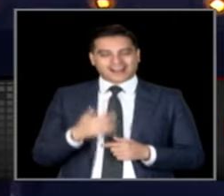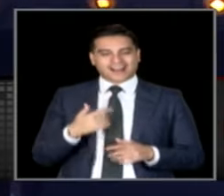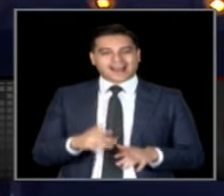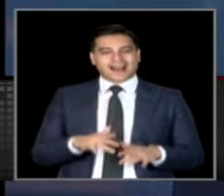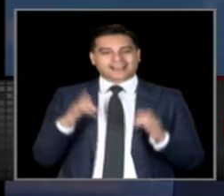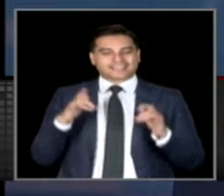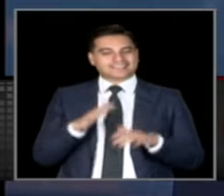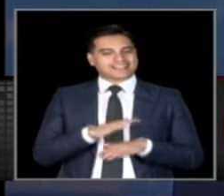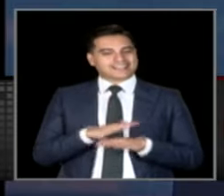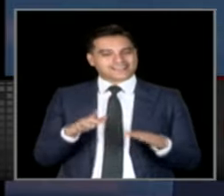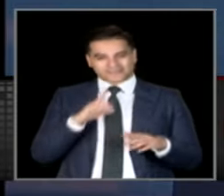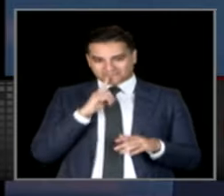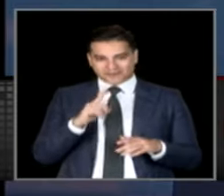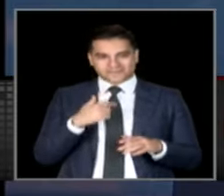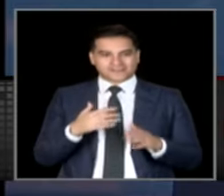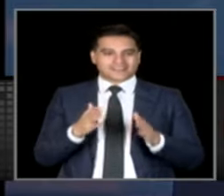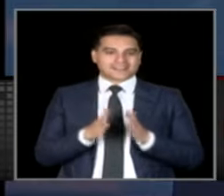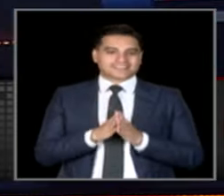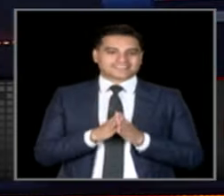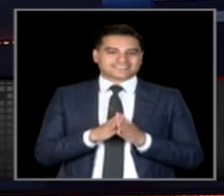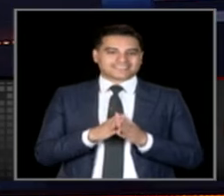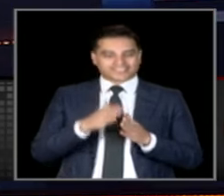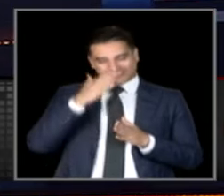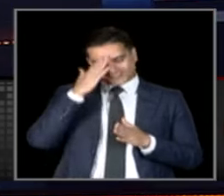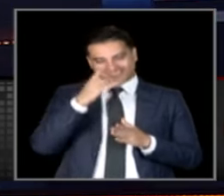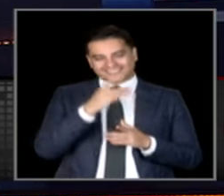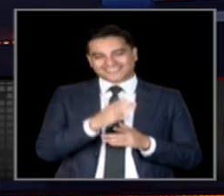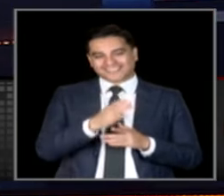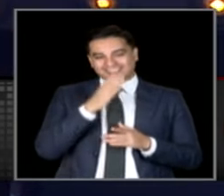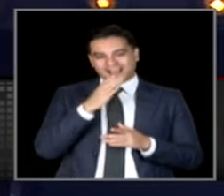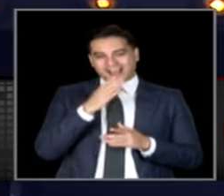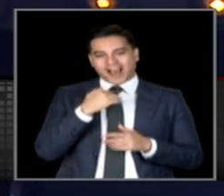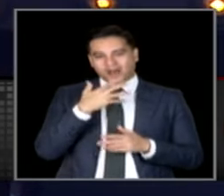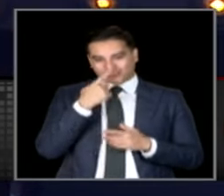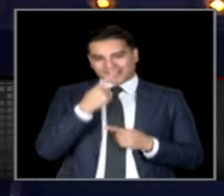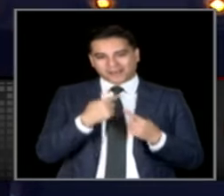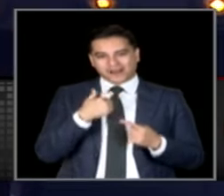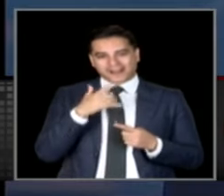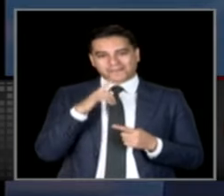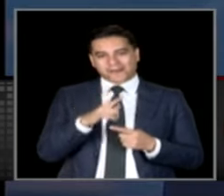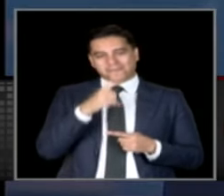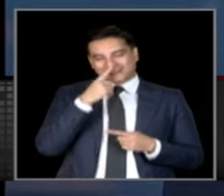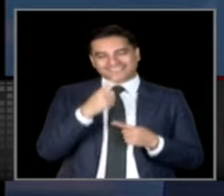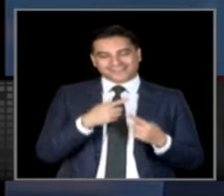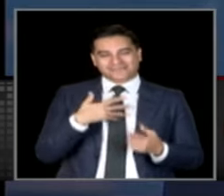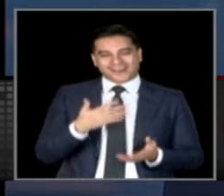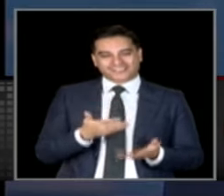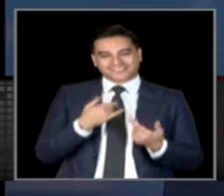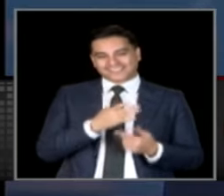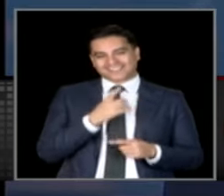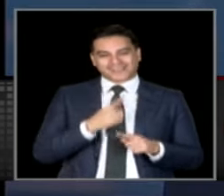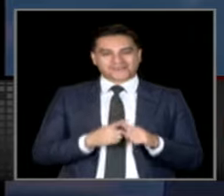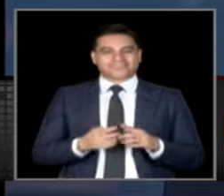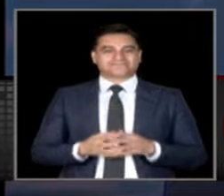هعتزل على الهوا. ما أقدرش، شفت كده جبت غلط. ميرسي يا مارينا، أشكرك. أنا عايز أكمل البرنامج، أنا بحبه وعايز أكمل.